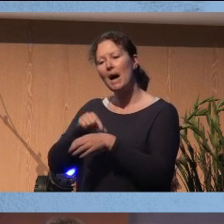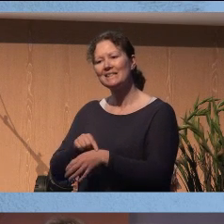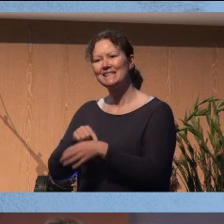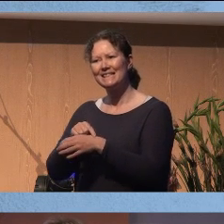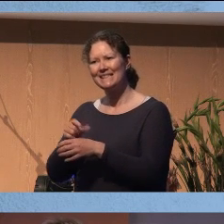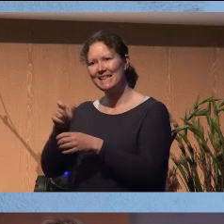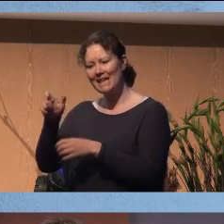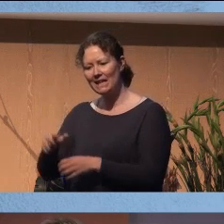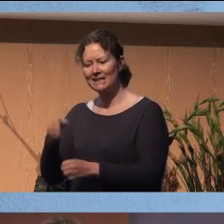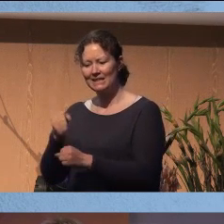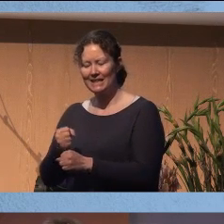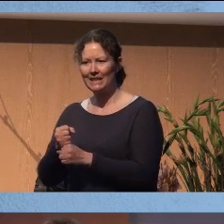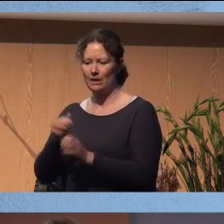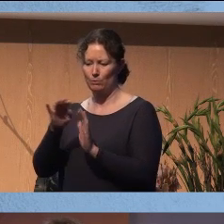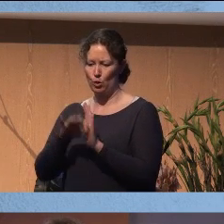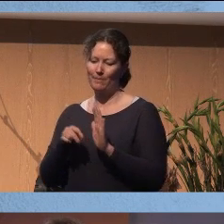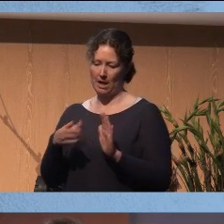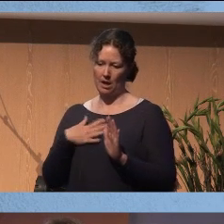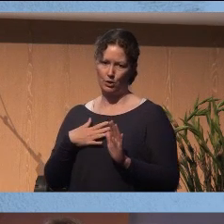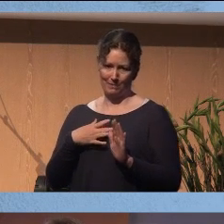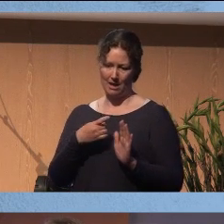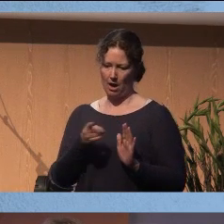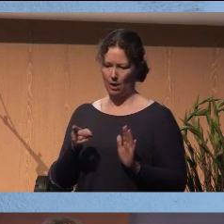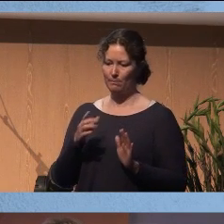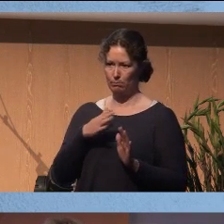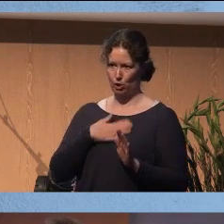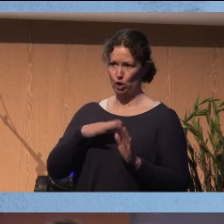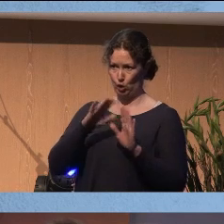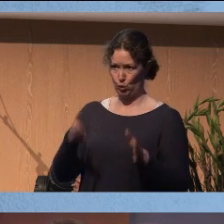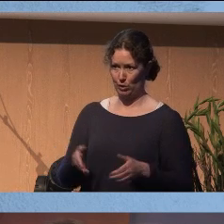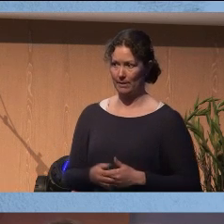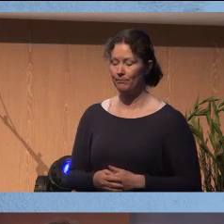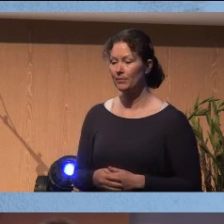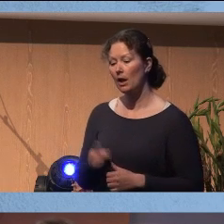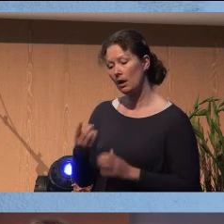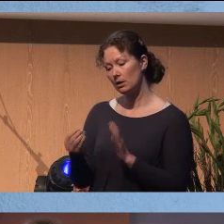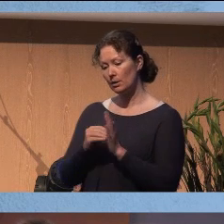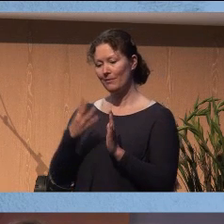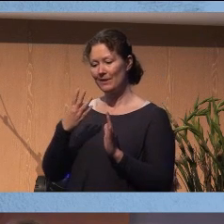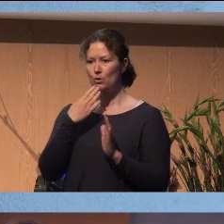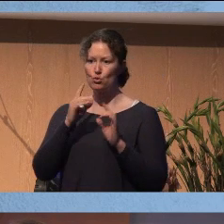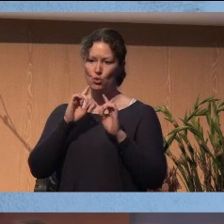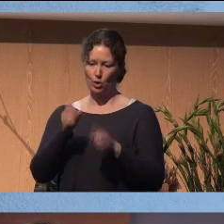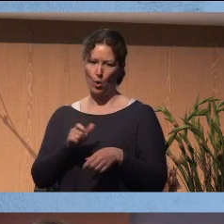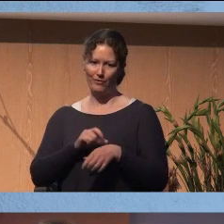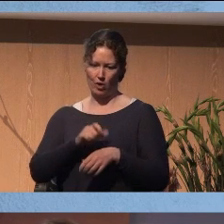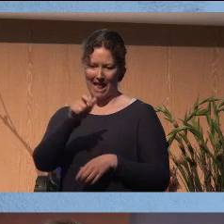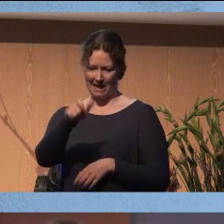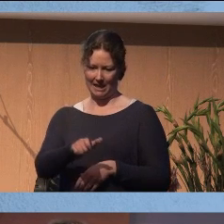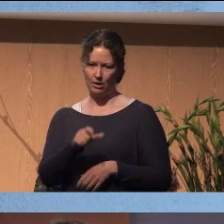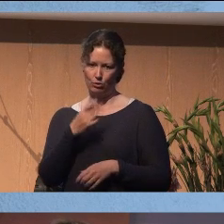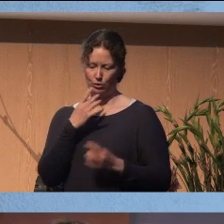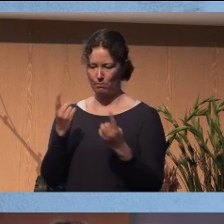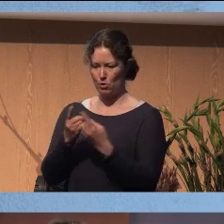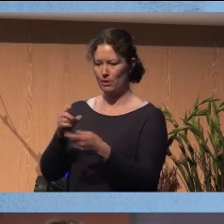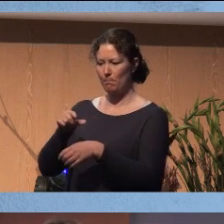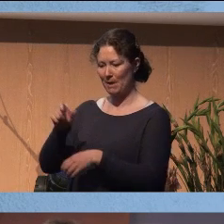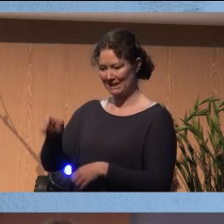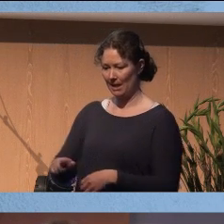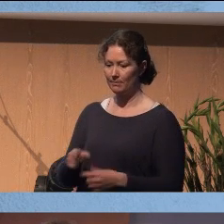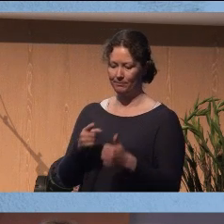pasientsikkerhetsprogrammet som de har på sykehuset. Han har satt opp 4 gode råd for legen i møte med pasienten.